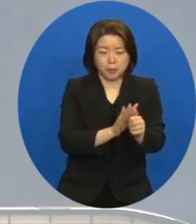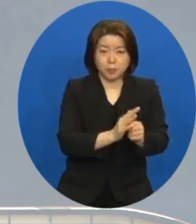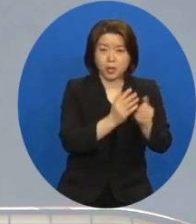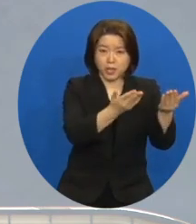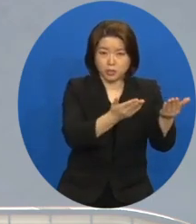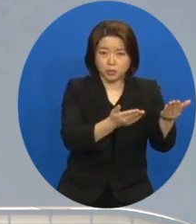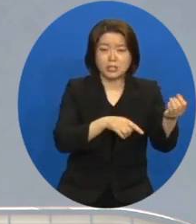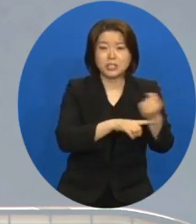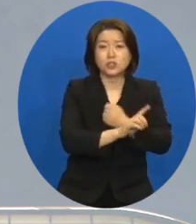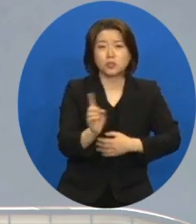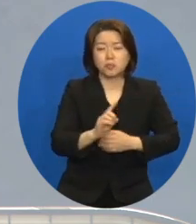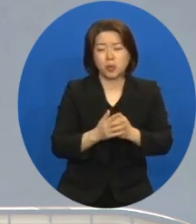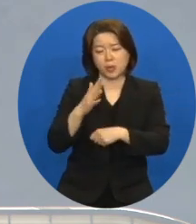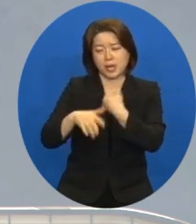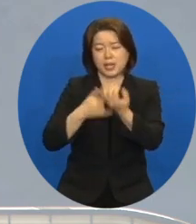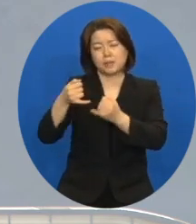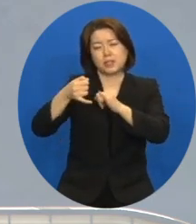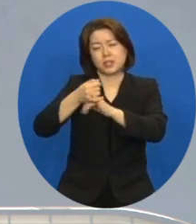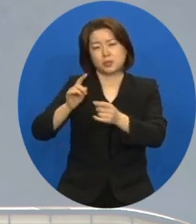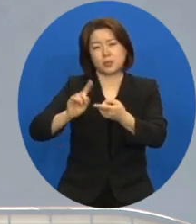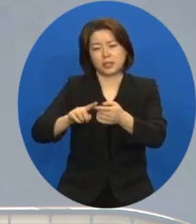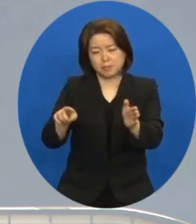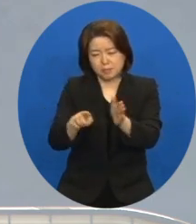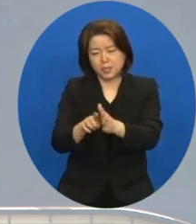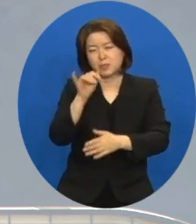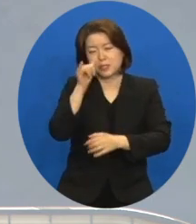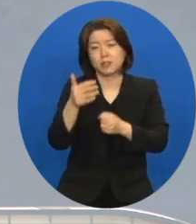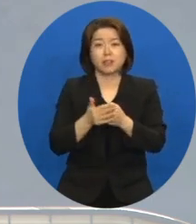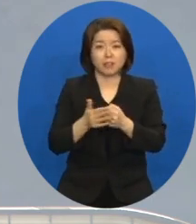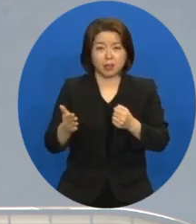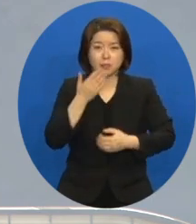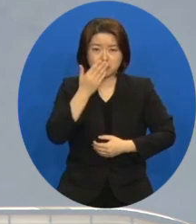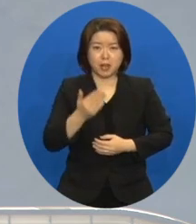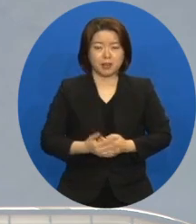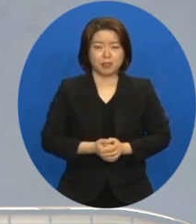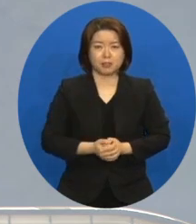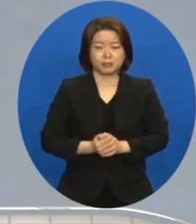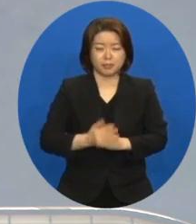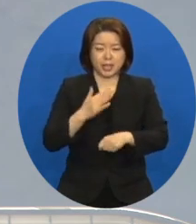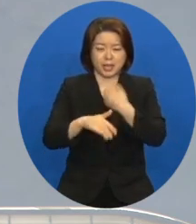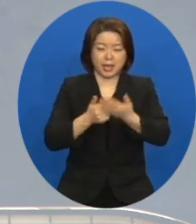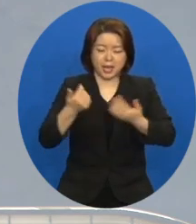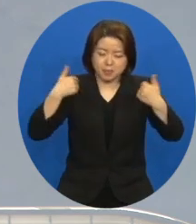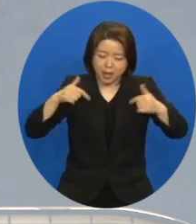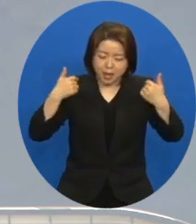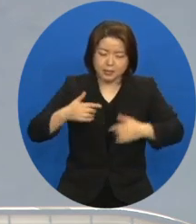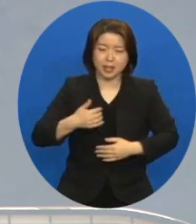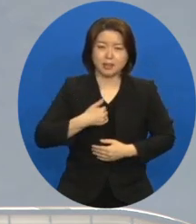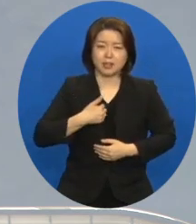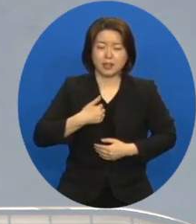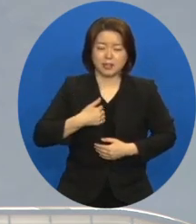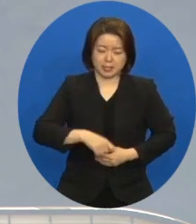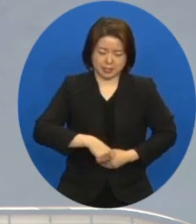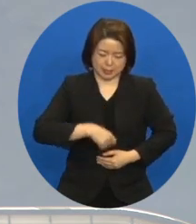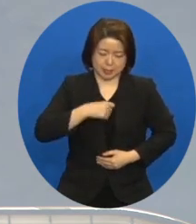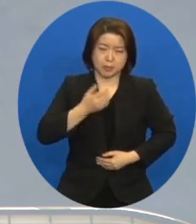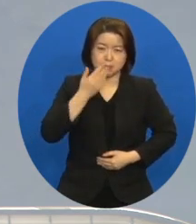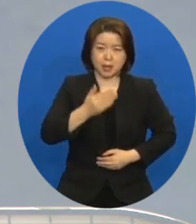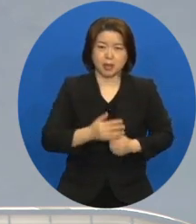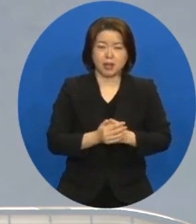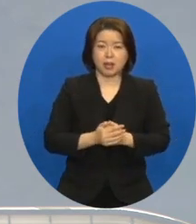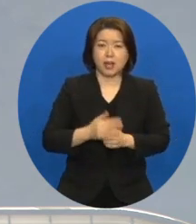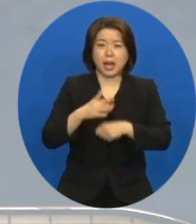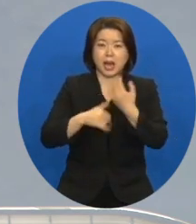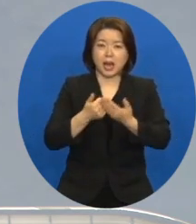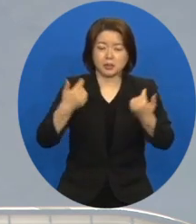하나님의 약속에 대한 믿음이 있었기 때문입니다. 하나님은 언제나 나에게 진실하세요. 하나님은 언제나